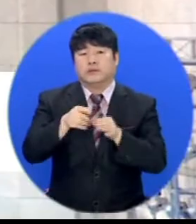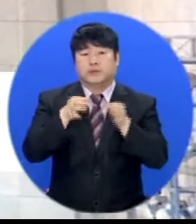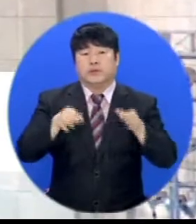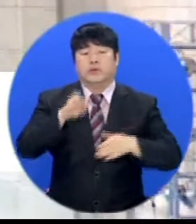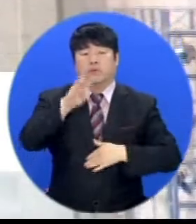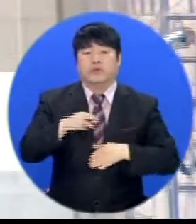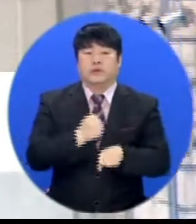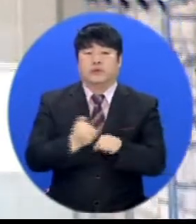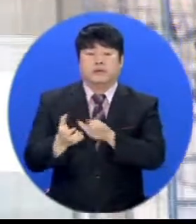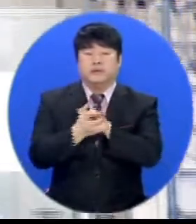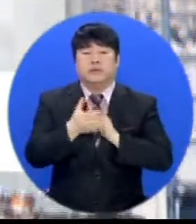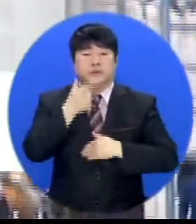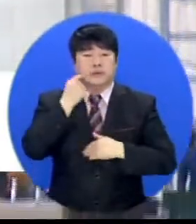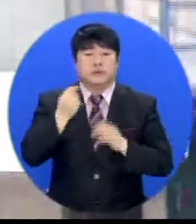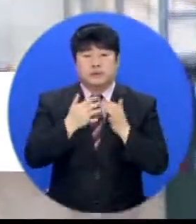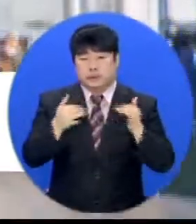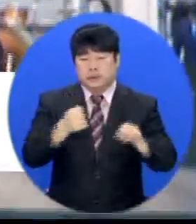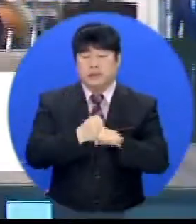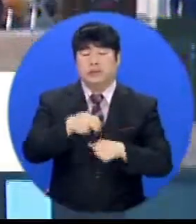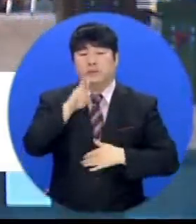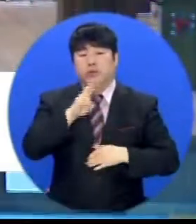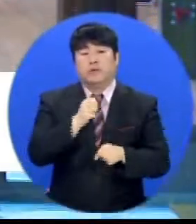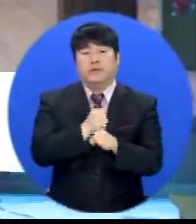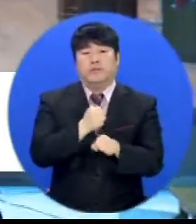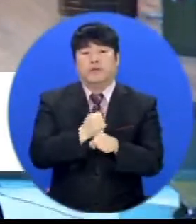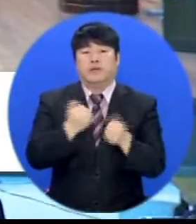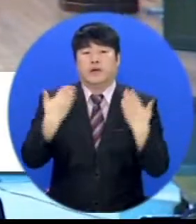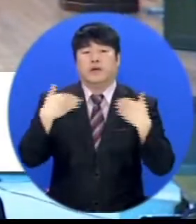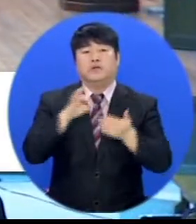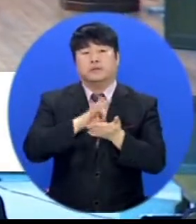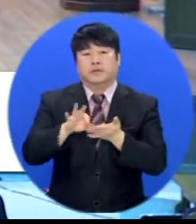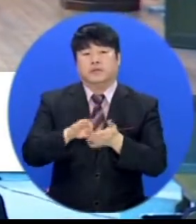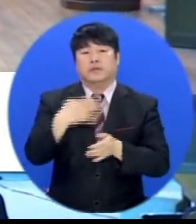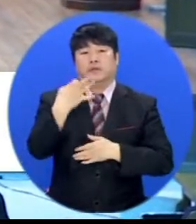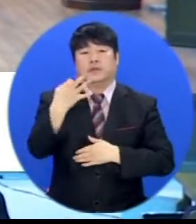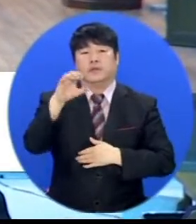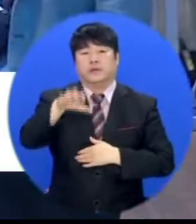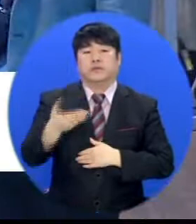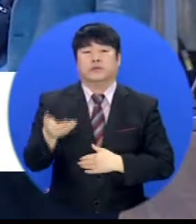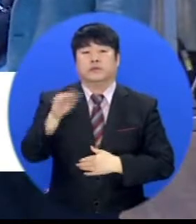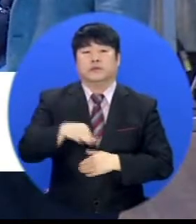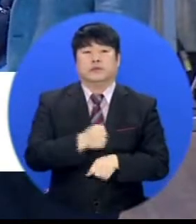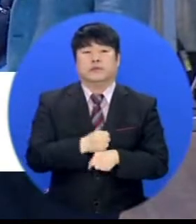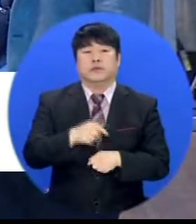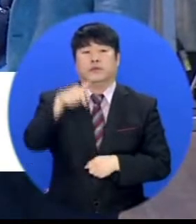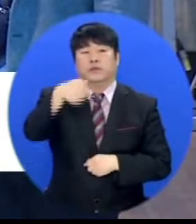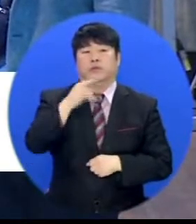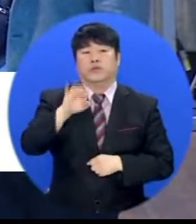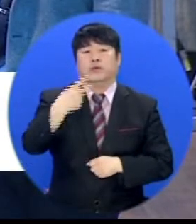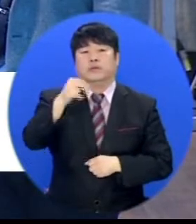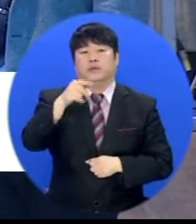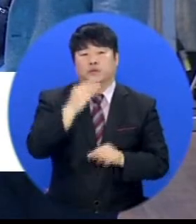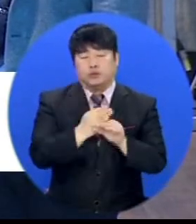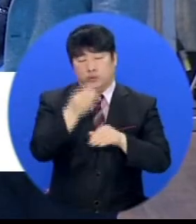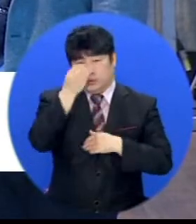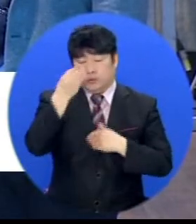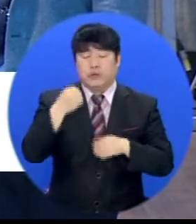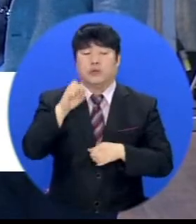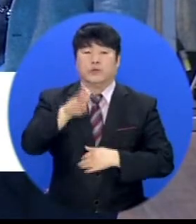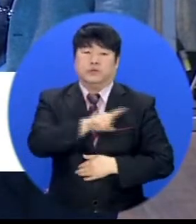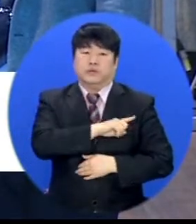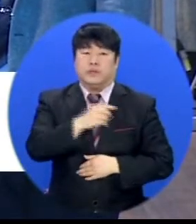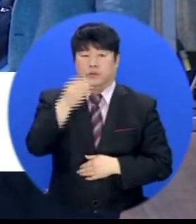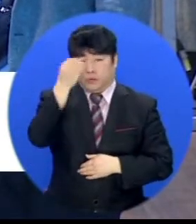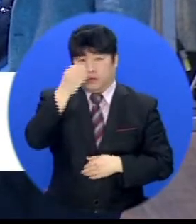광주에서는 친일 인사가 작사, 작곡한 교가를 쓰는 학교가 14곳이었지만 광덕중고등학교와 광주제1고